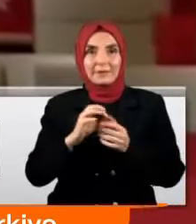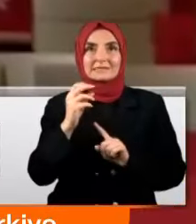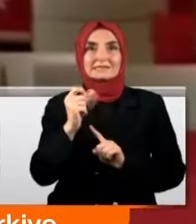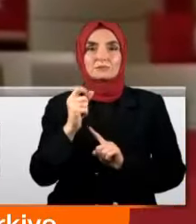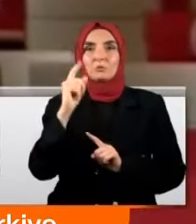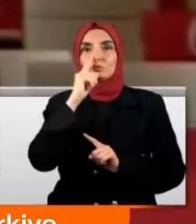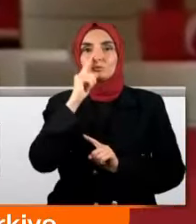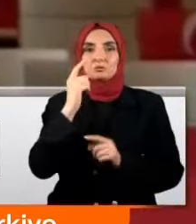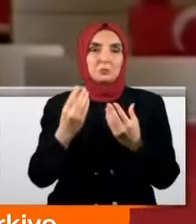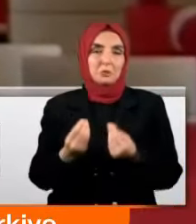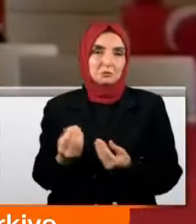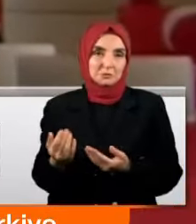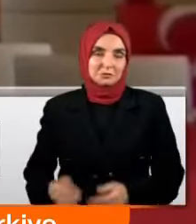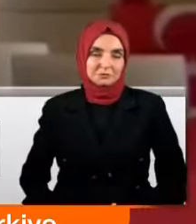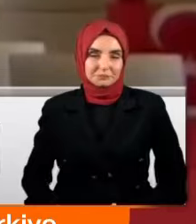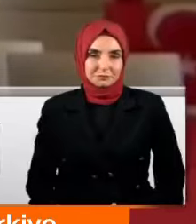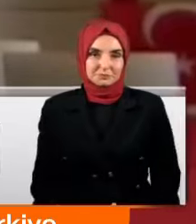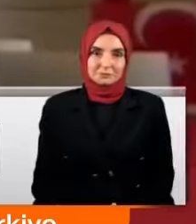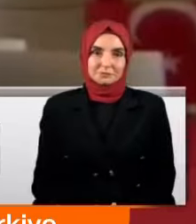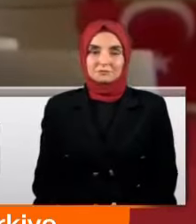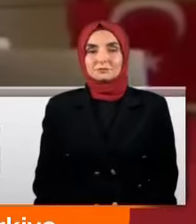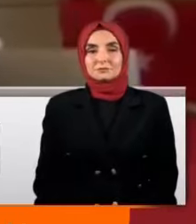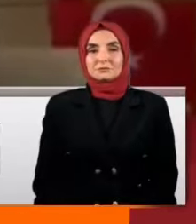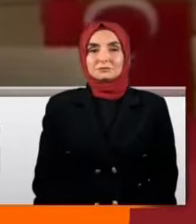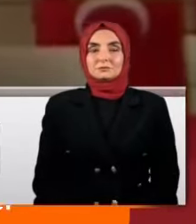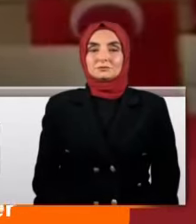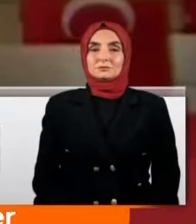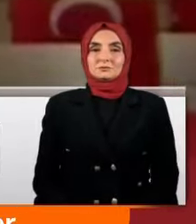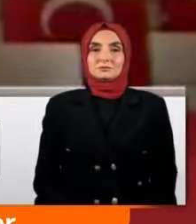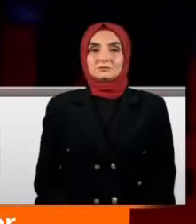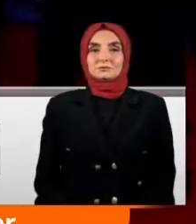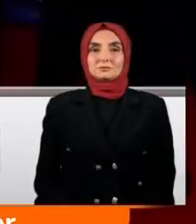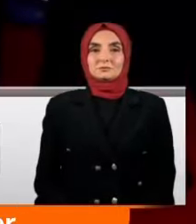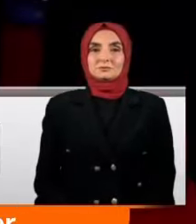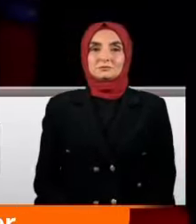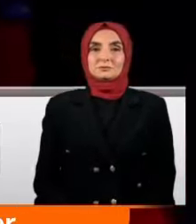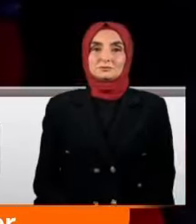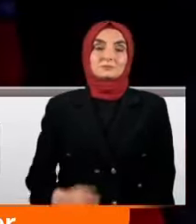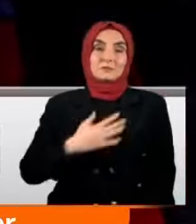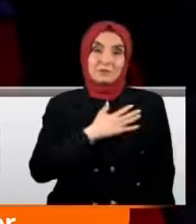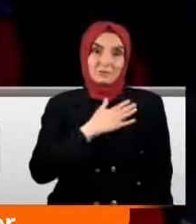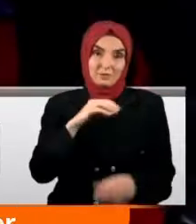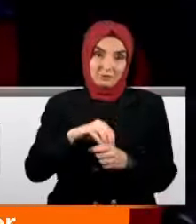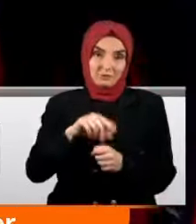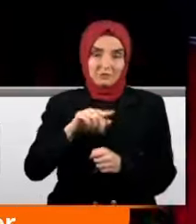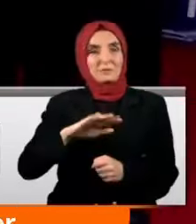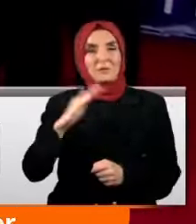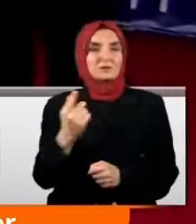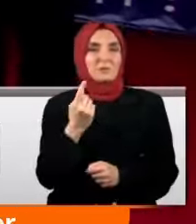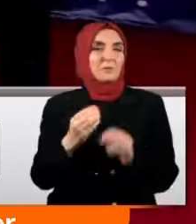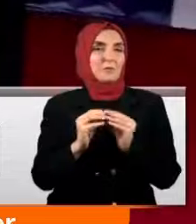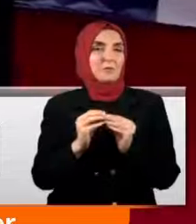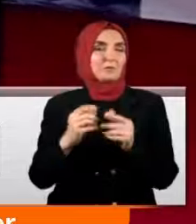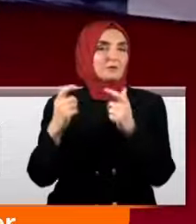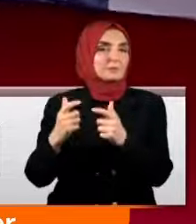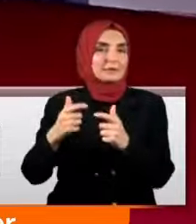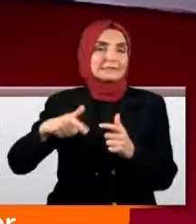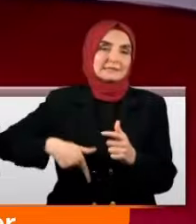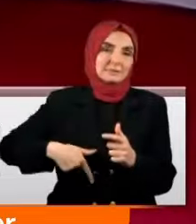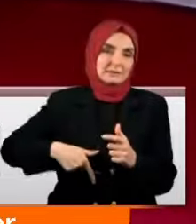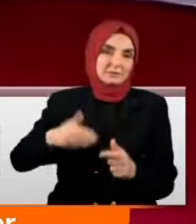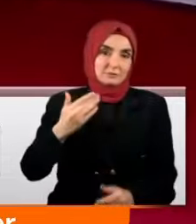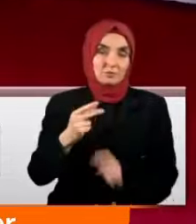Buradan bir kez daha söylüyorum. Eş dost kayırmacılığı CHP'nin yapacağı bir iş değildir. CHP'de bir başka krizin adresi ise İzmir oldu.